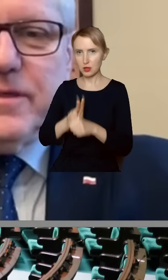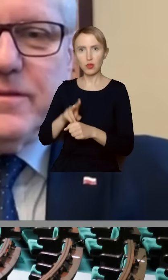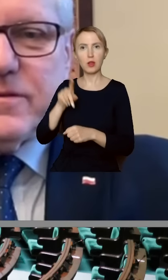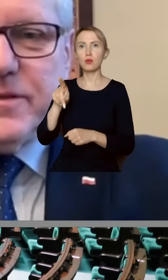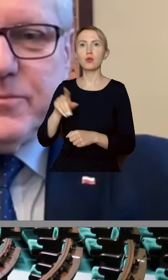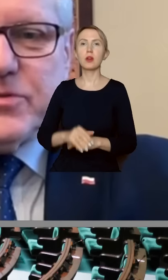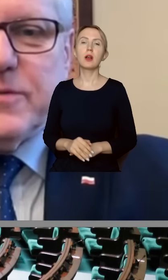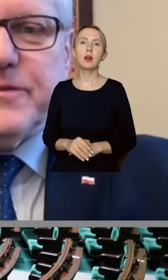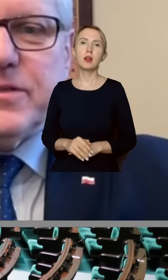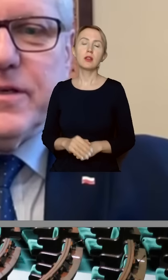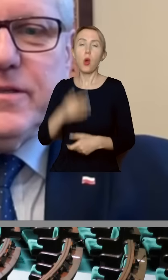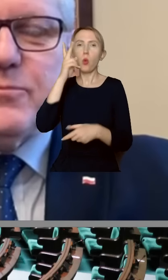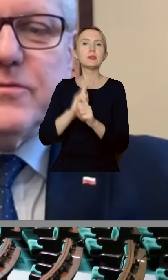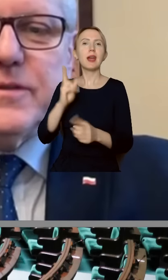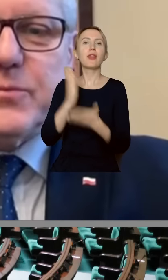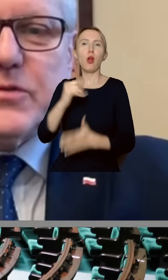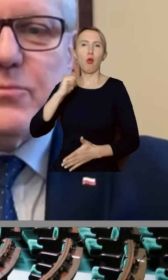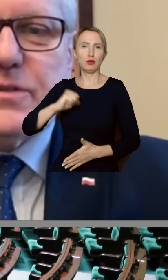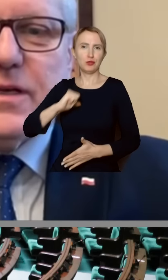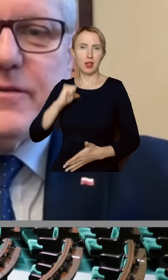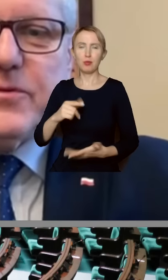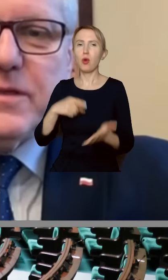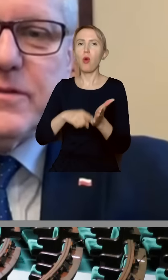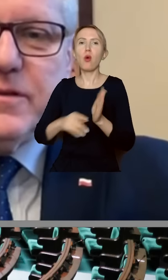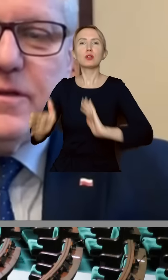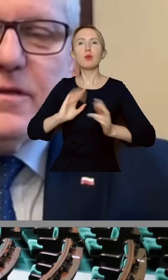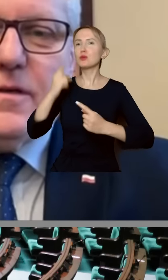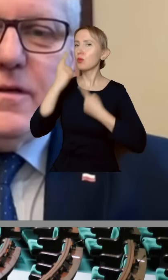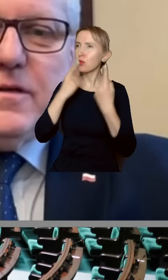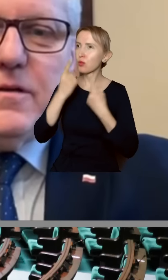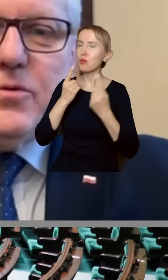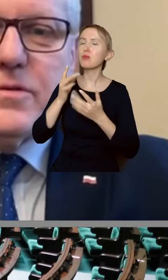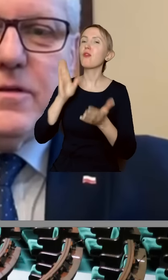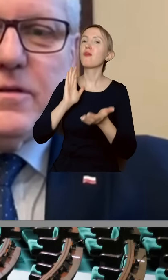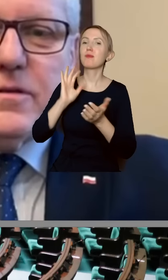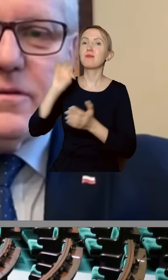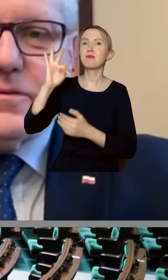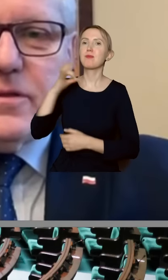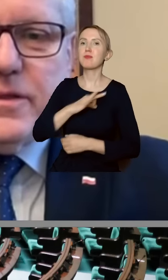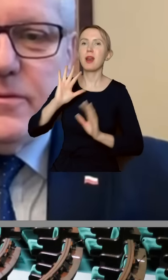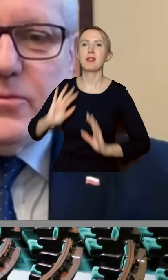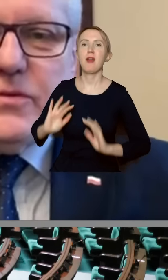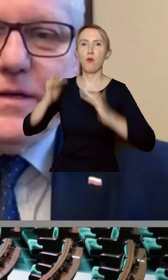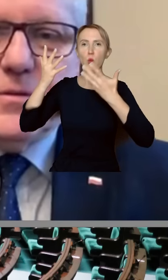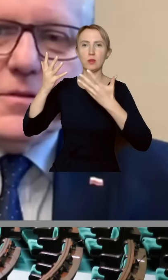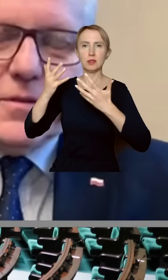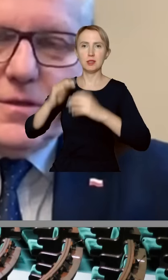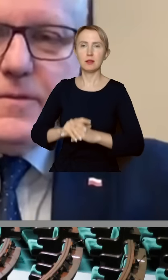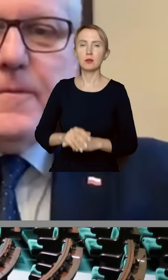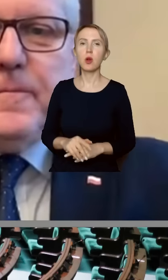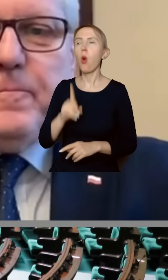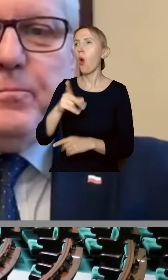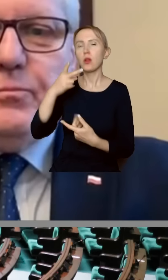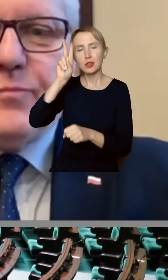uznaje siebie. No to jest, można powiedzieć, taki typowy sposób myślenia formacji rewolucyjnych. Znaczy one uznają tylko